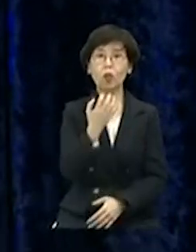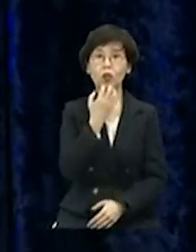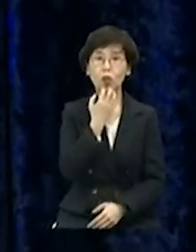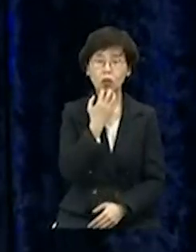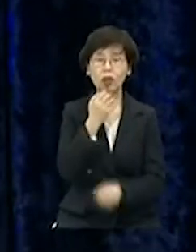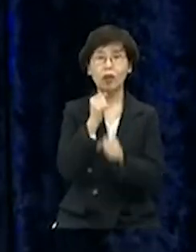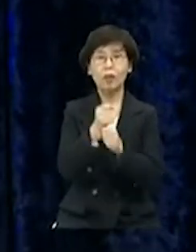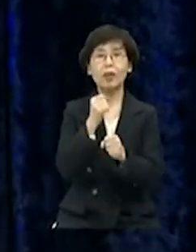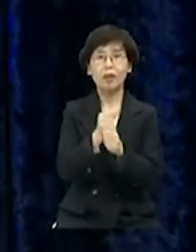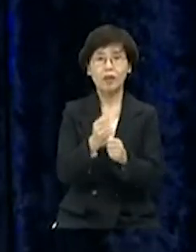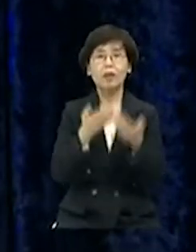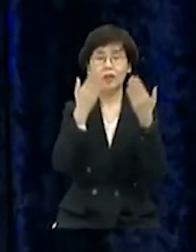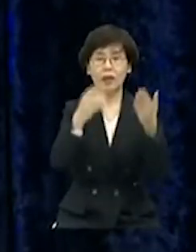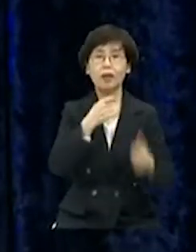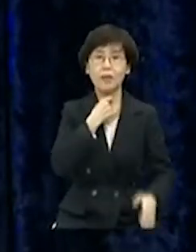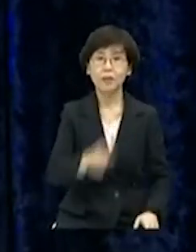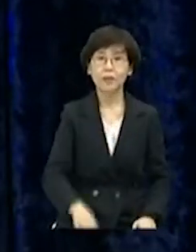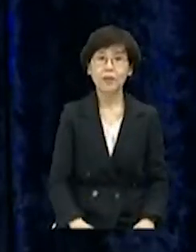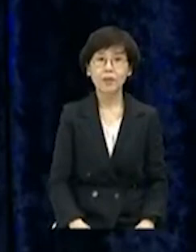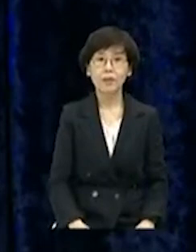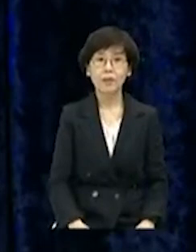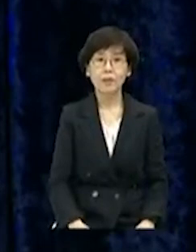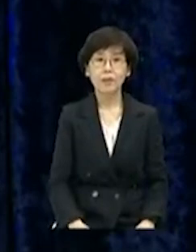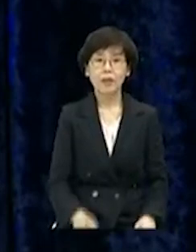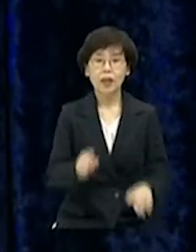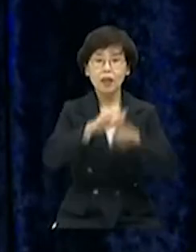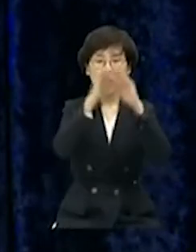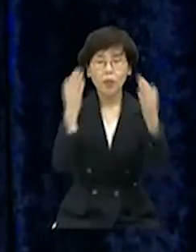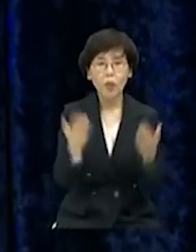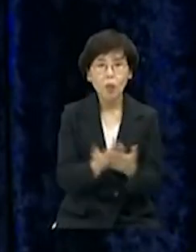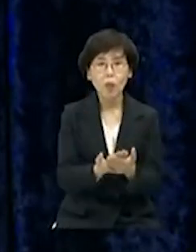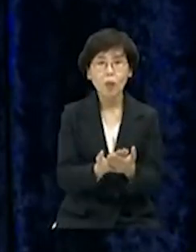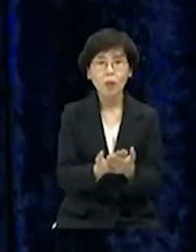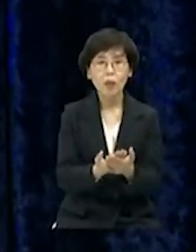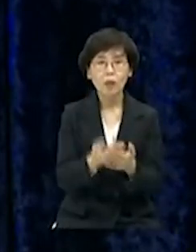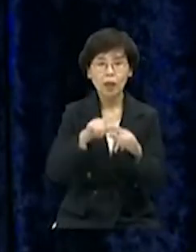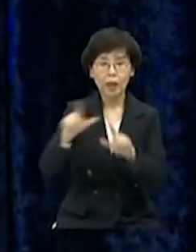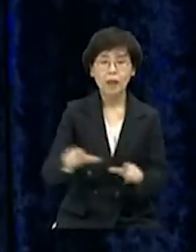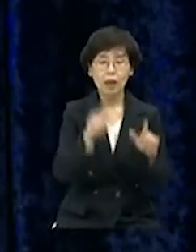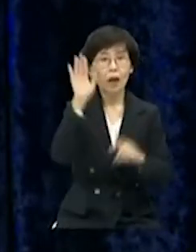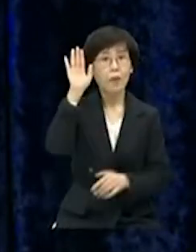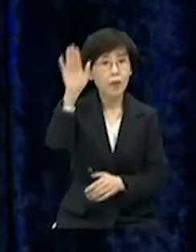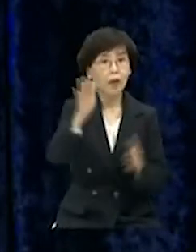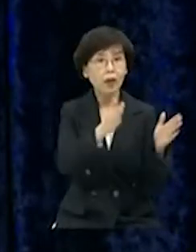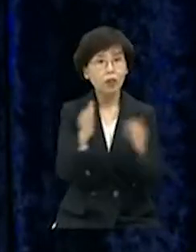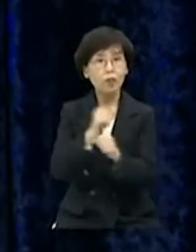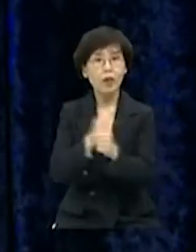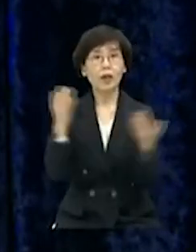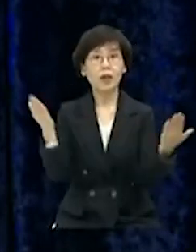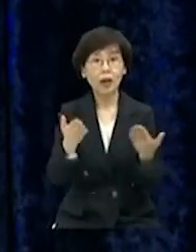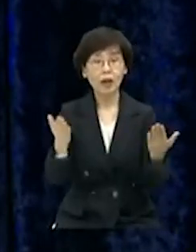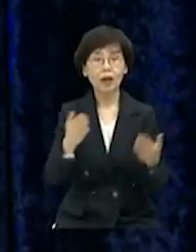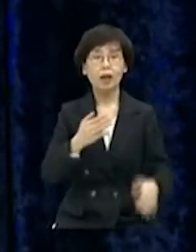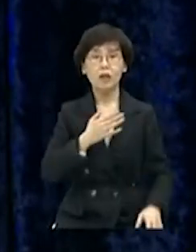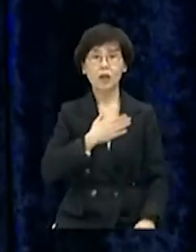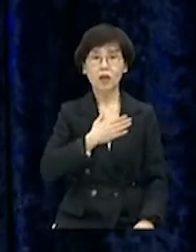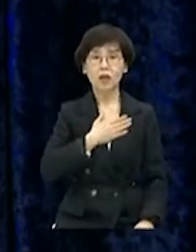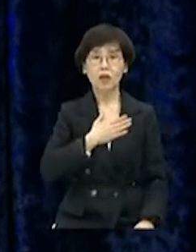서울을 만들어 드리겠습니다. 이 모든 일상과 미래를 준비하는 일,